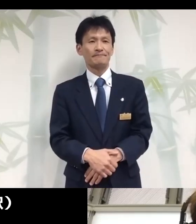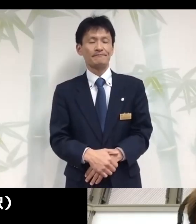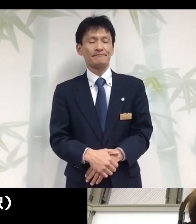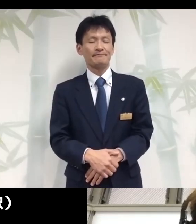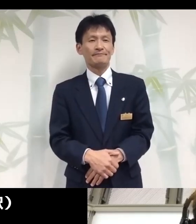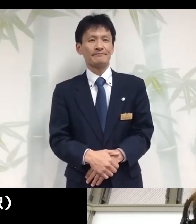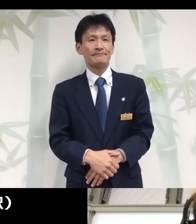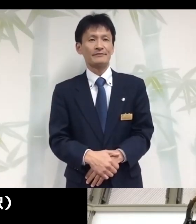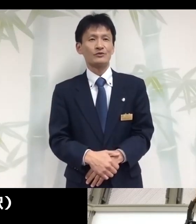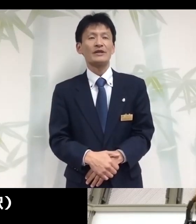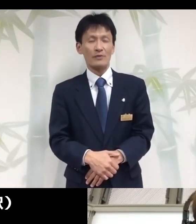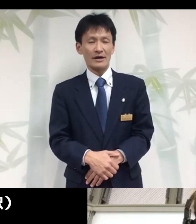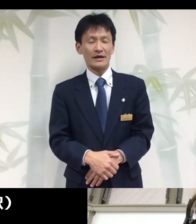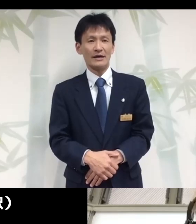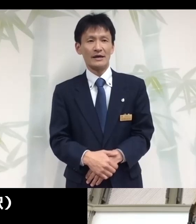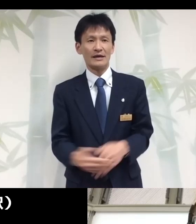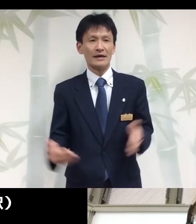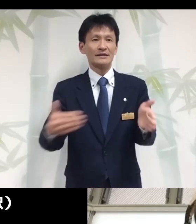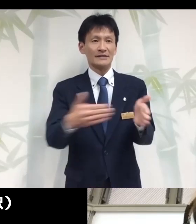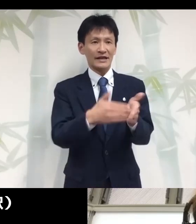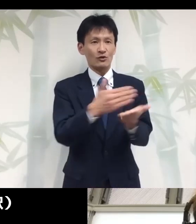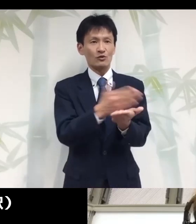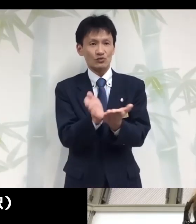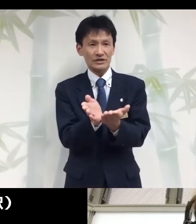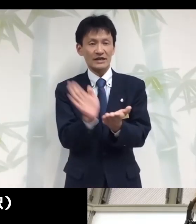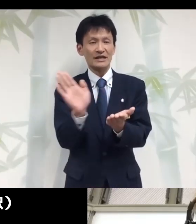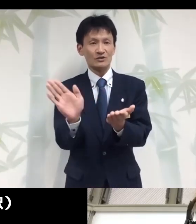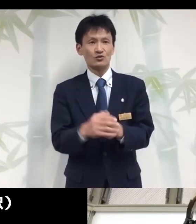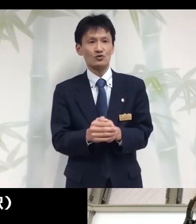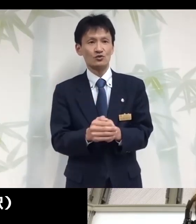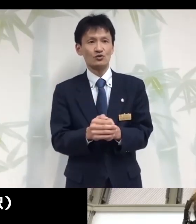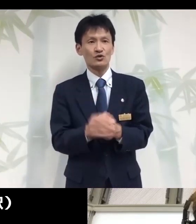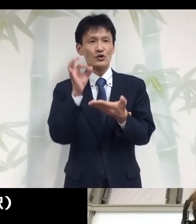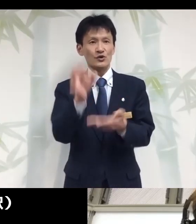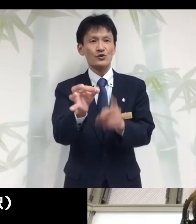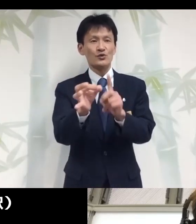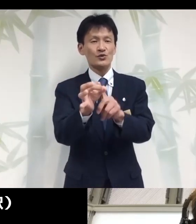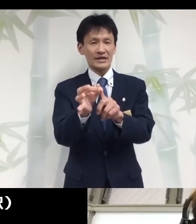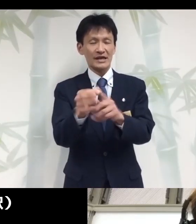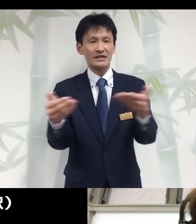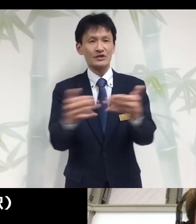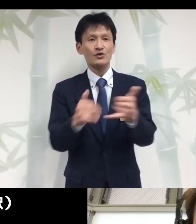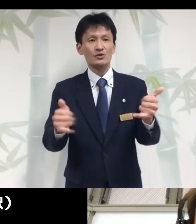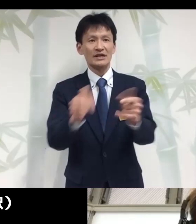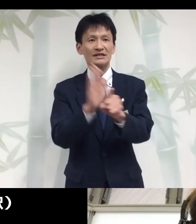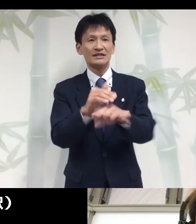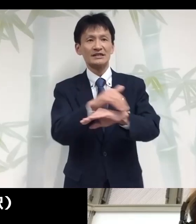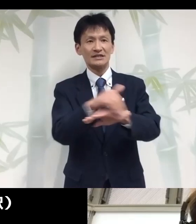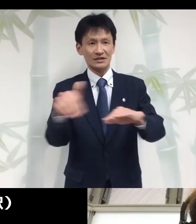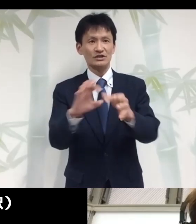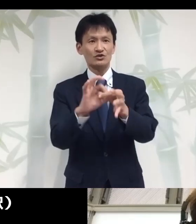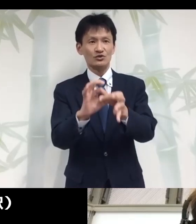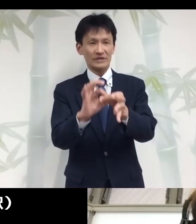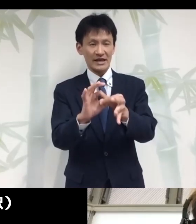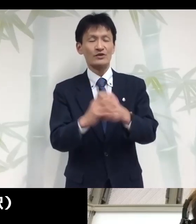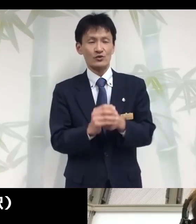それでは最後の分野です。給付金や事業者支援策などについてです。皆